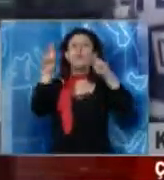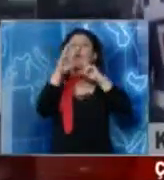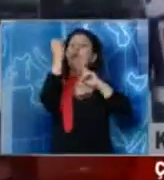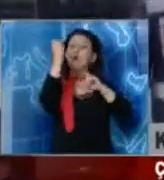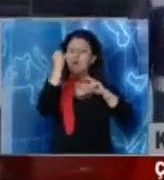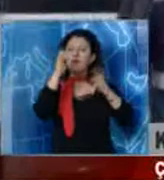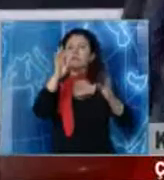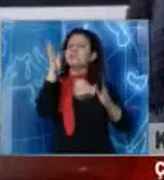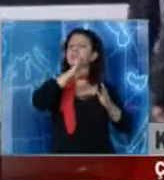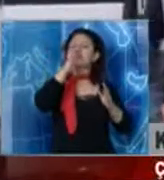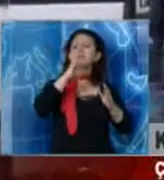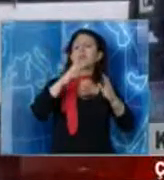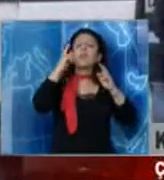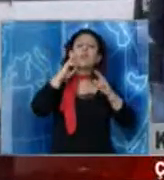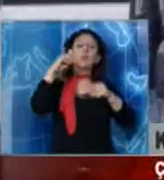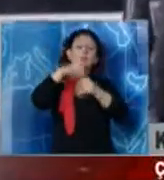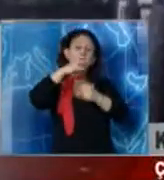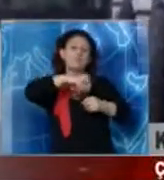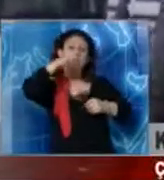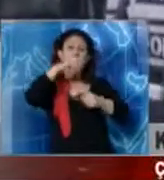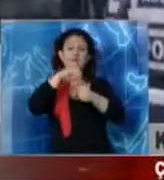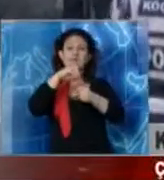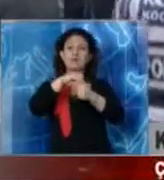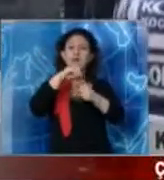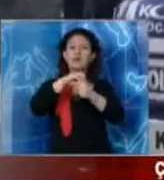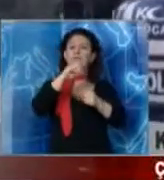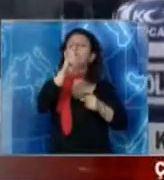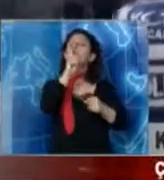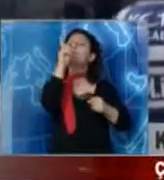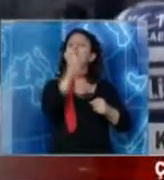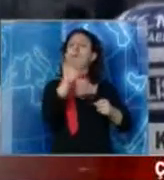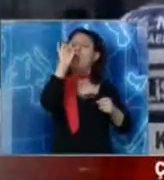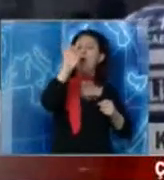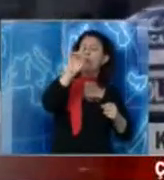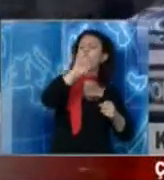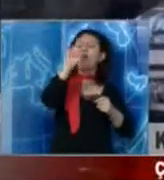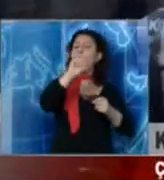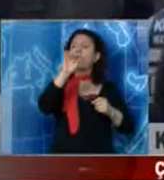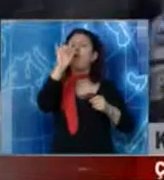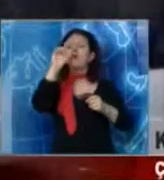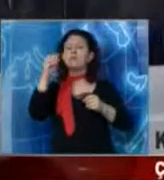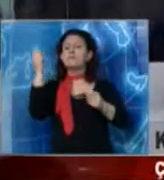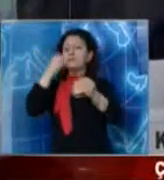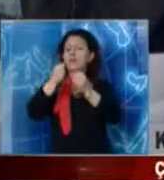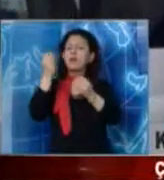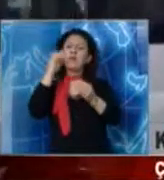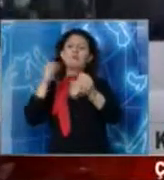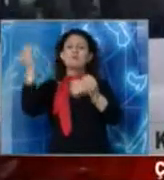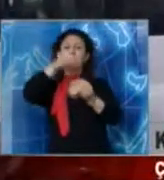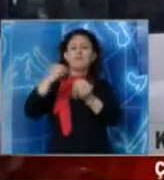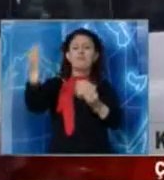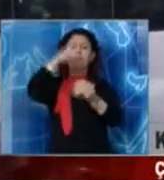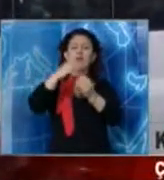Körfez ve İzmit kent merkezinde vatandaşların çeklerini %10-15 faizle kırdıkları, ihtiyaç sahiplerine yüklü miktarda faizle